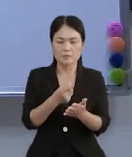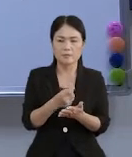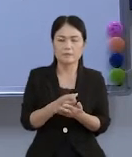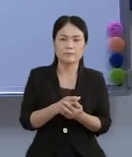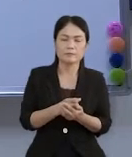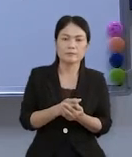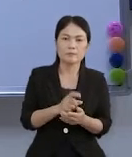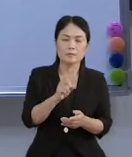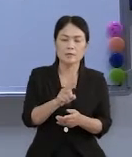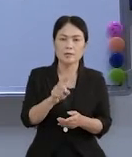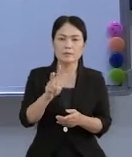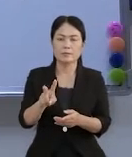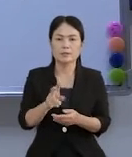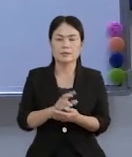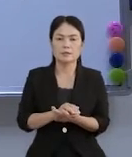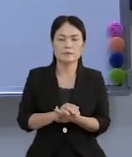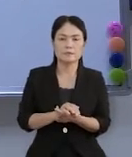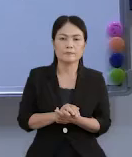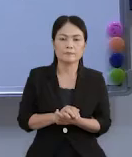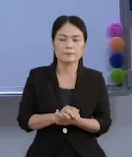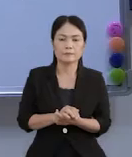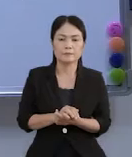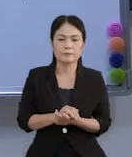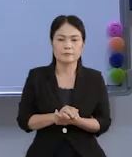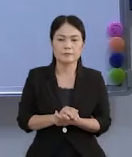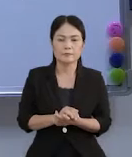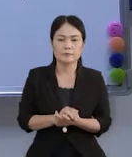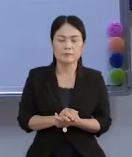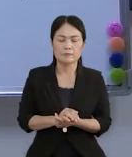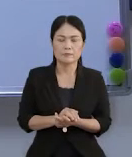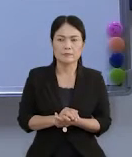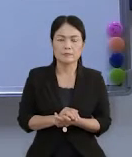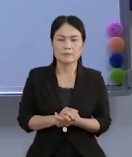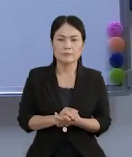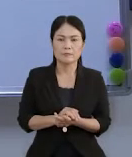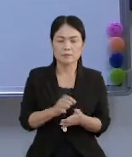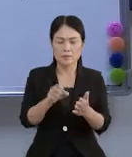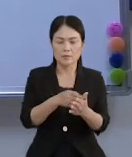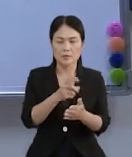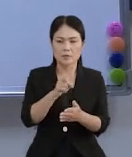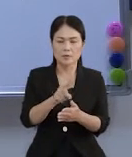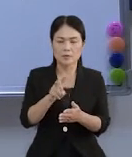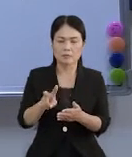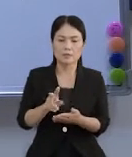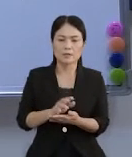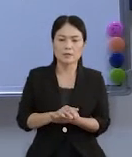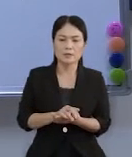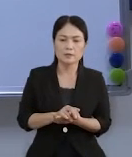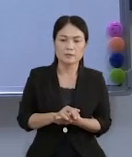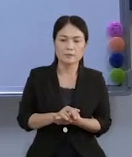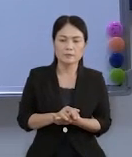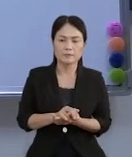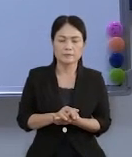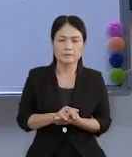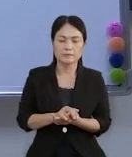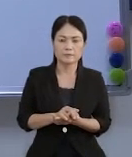tí đập pì chà tỏ chân dư tư tiếng ốc nè nơi tùng po tí đập pì